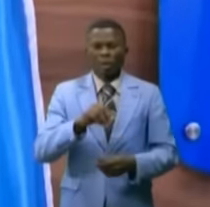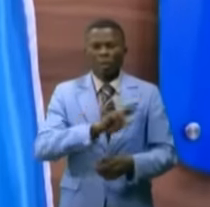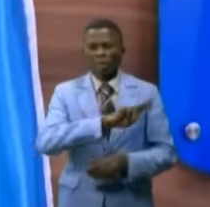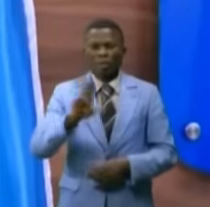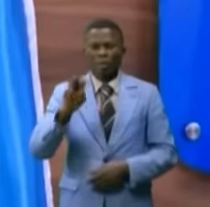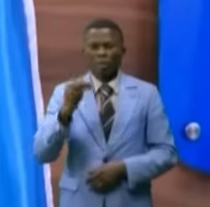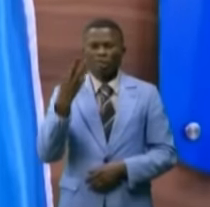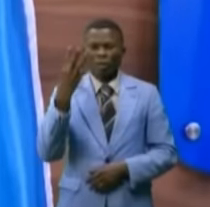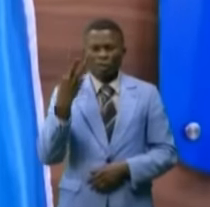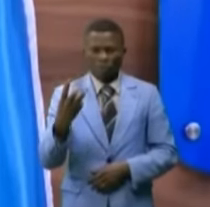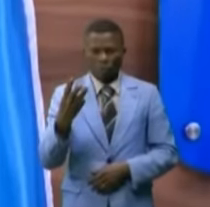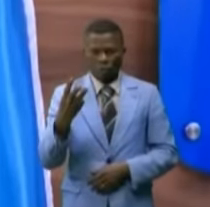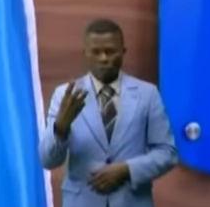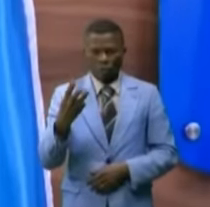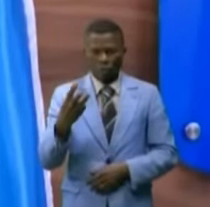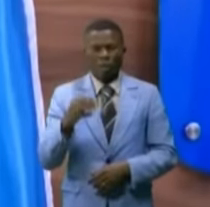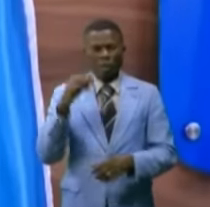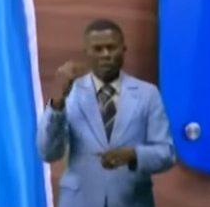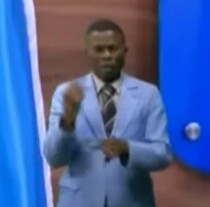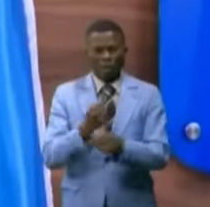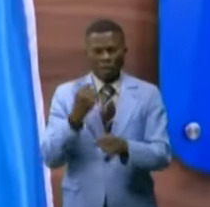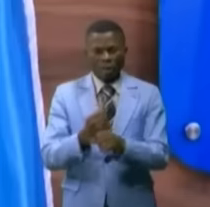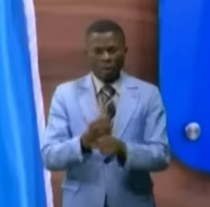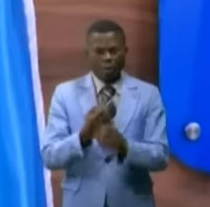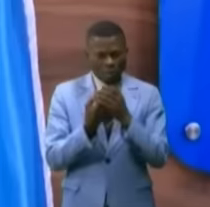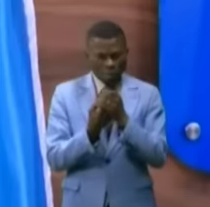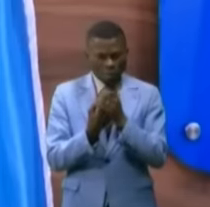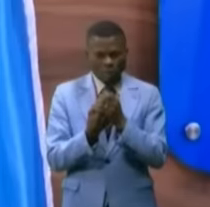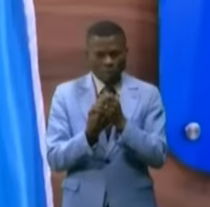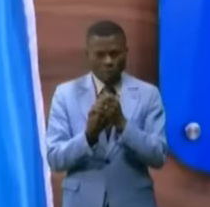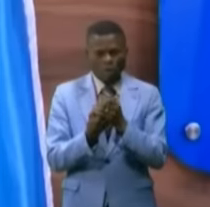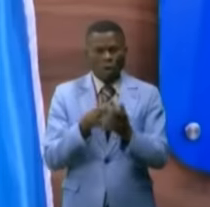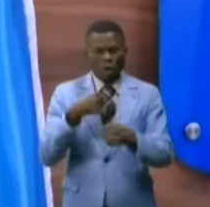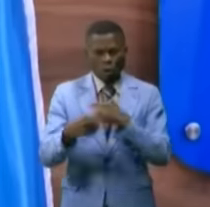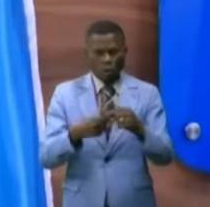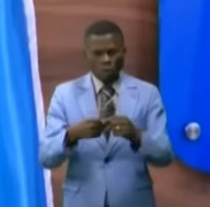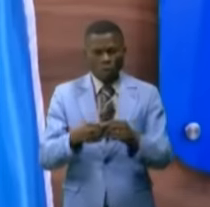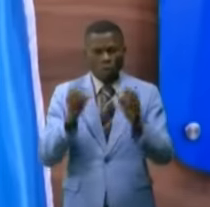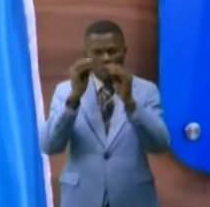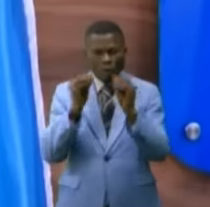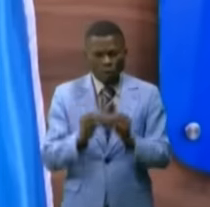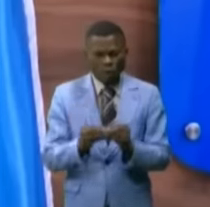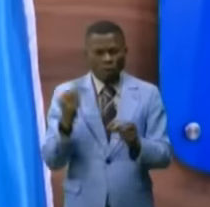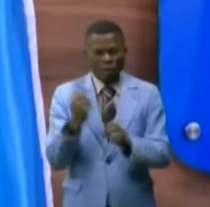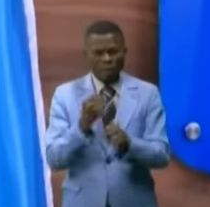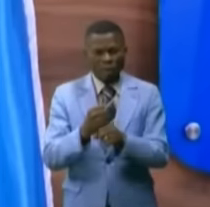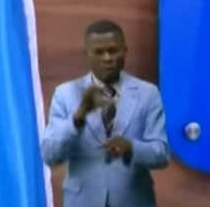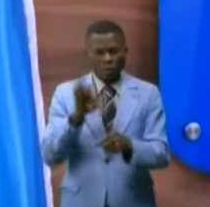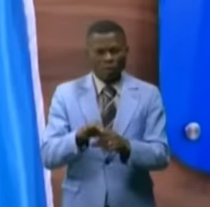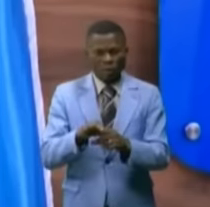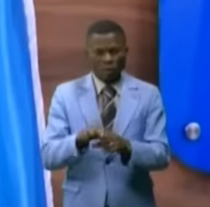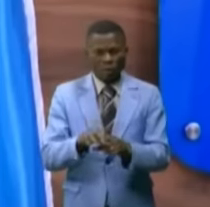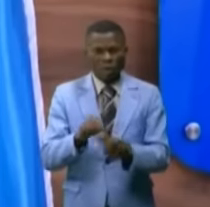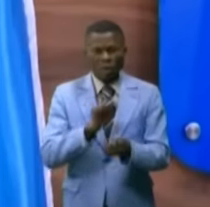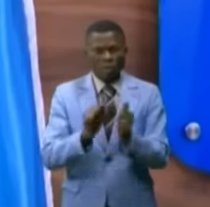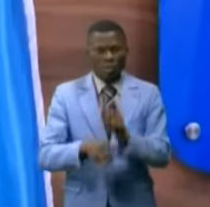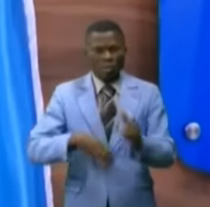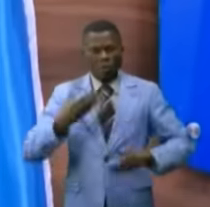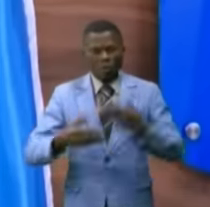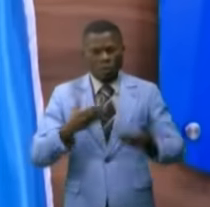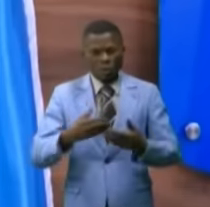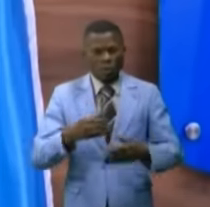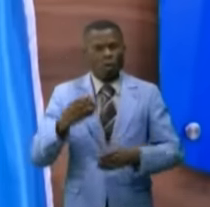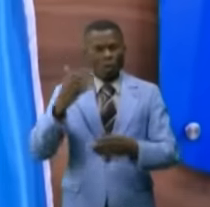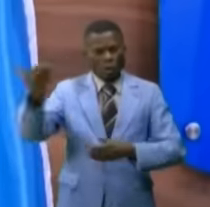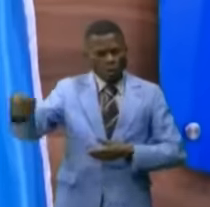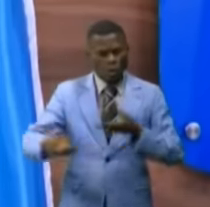2023 et donc c'est une mission de quelques mois qui va être là pour suivre la totalité du processus électoral dans le cadre d'une invitation qu'on a reçue des autorités